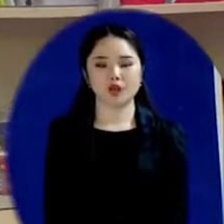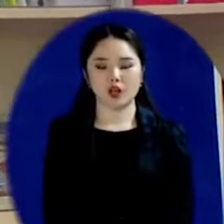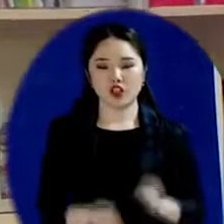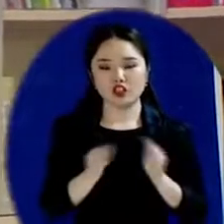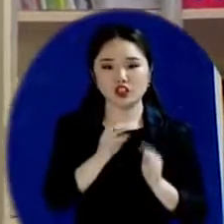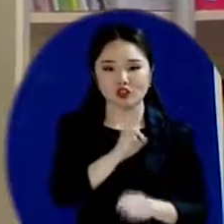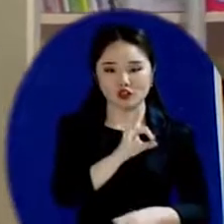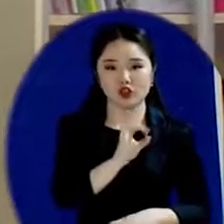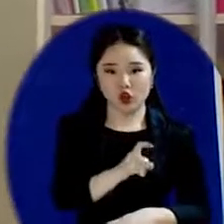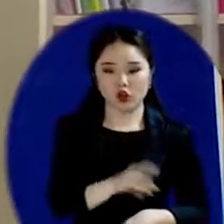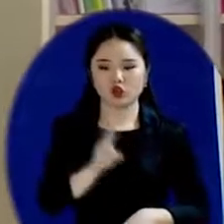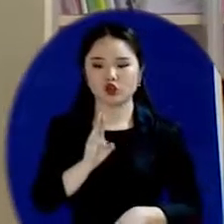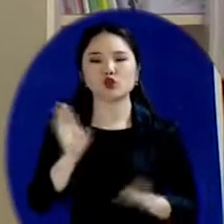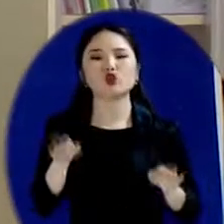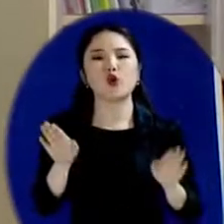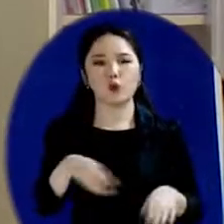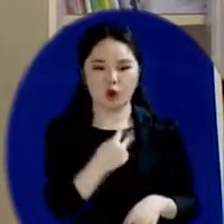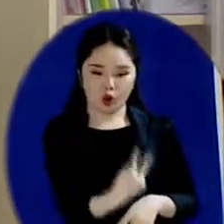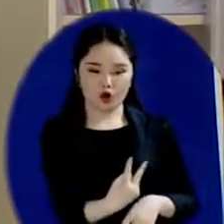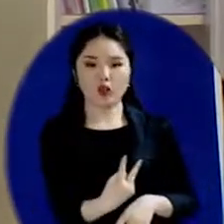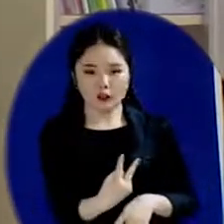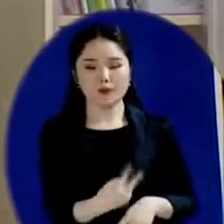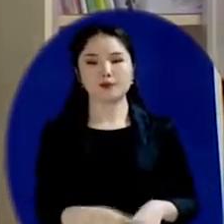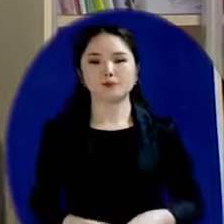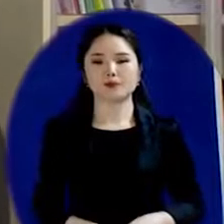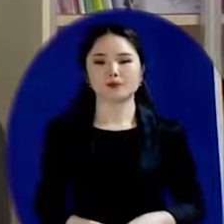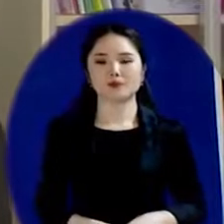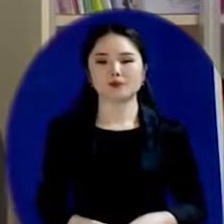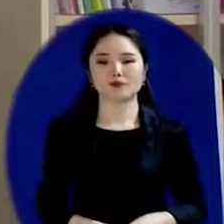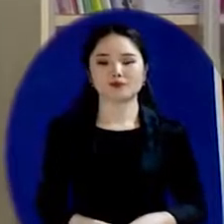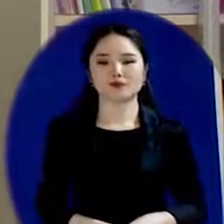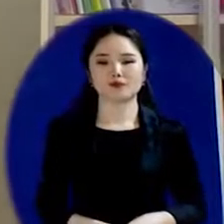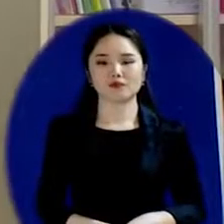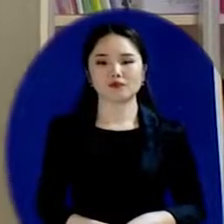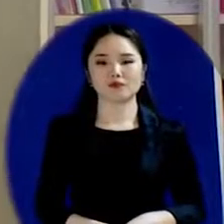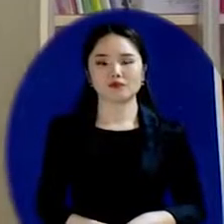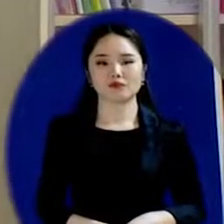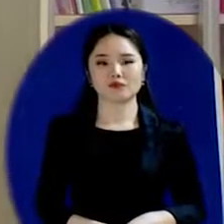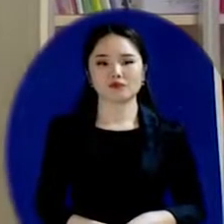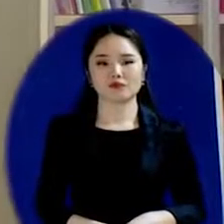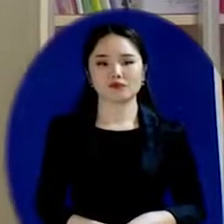Цохо, шуву. Хоёр байсан байна. Мөн одоо